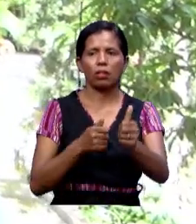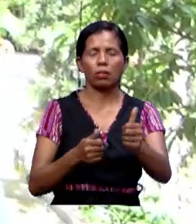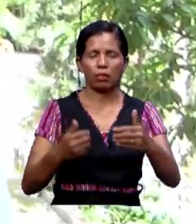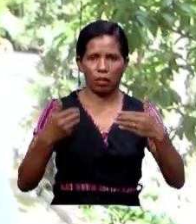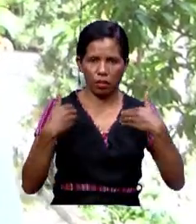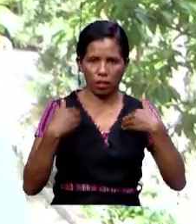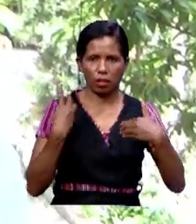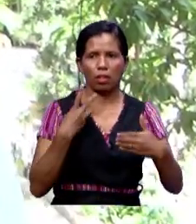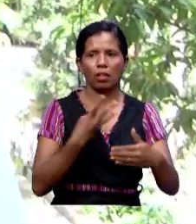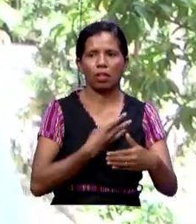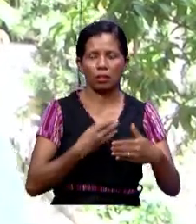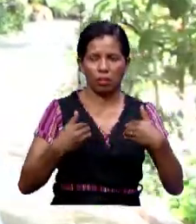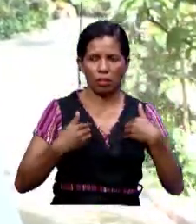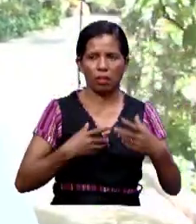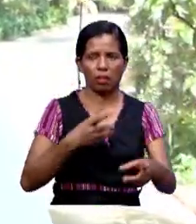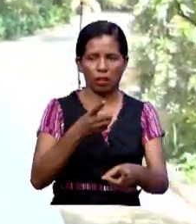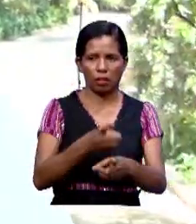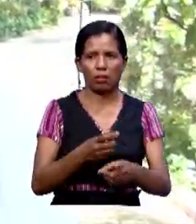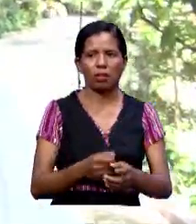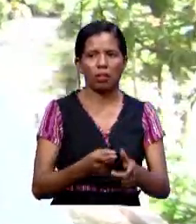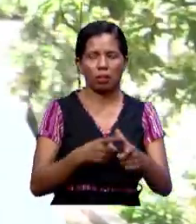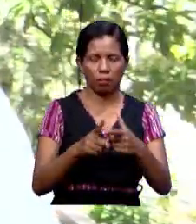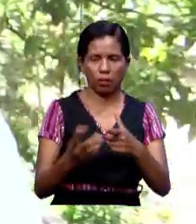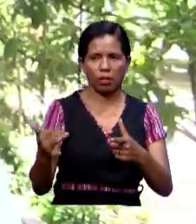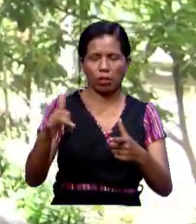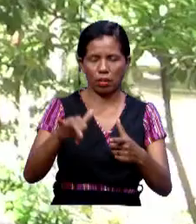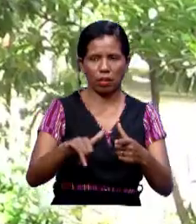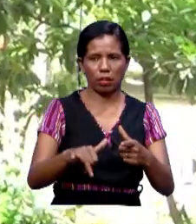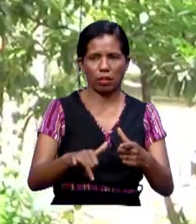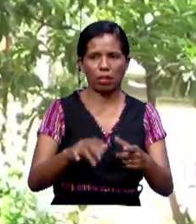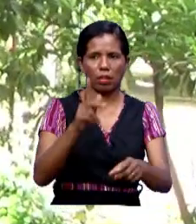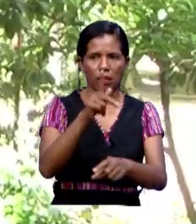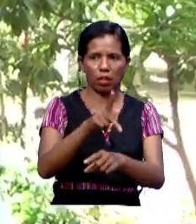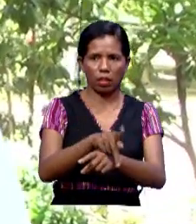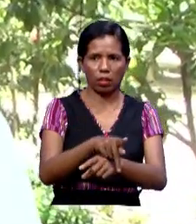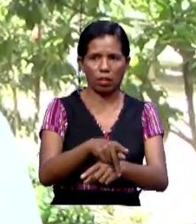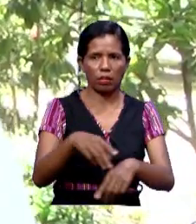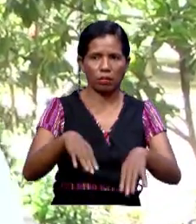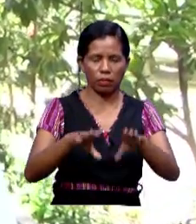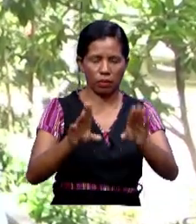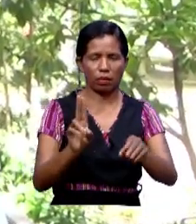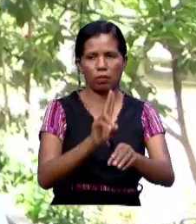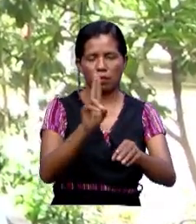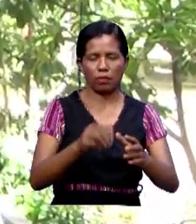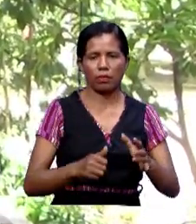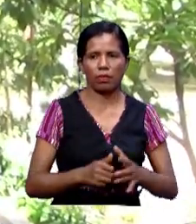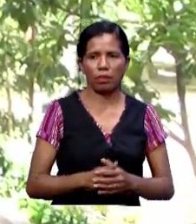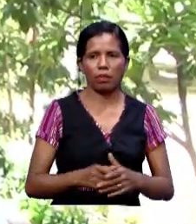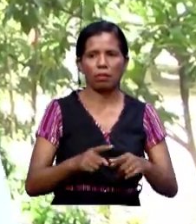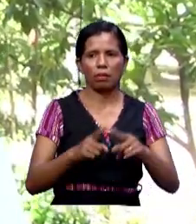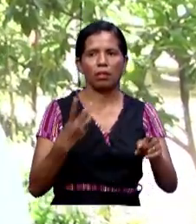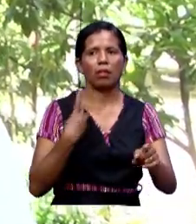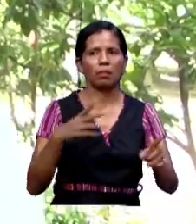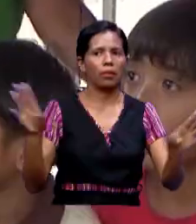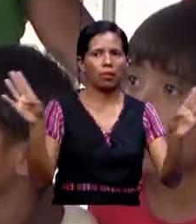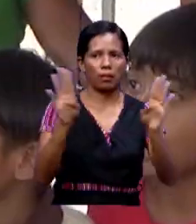ya amin yang begitu kali. Ya, ya. Ipu sih mulai baru pemain sekarang baru saya fanli atau main umpan lagi yang saya dengar. Ya. Mungkin harus kita amin